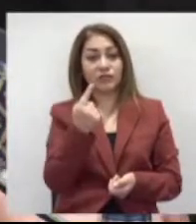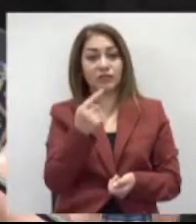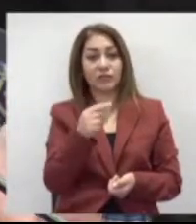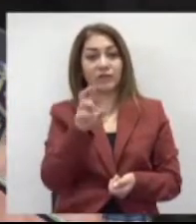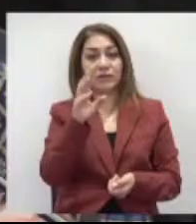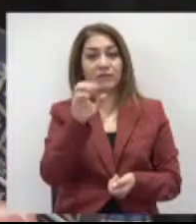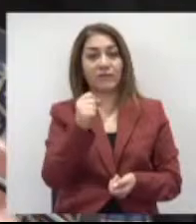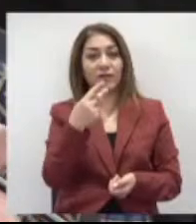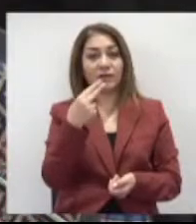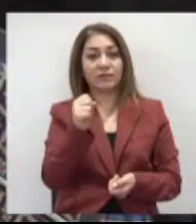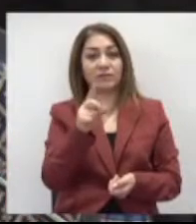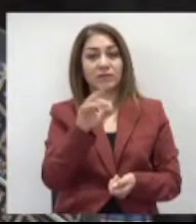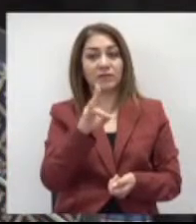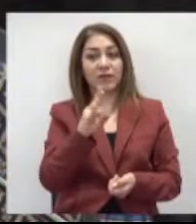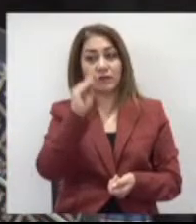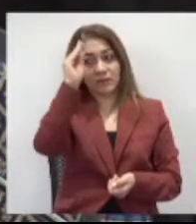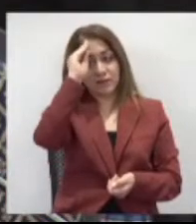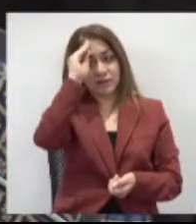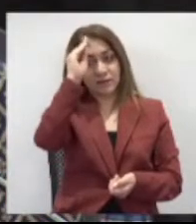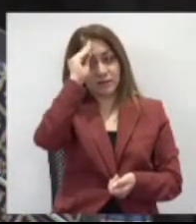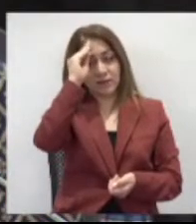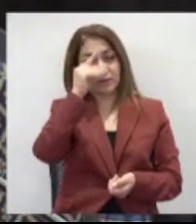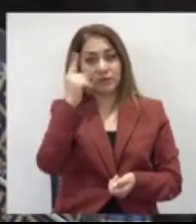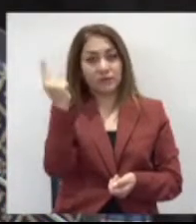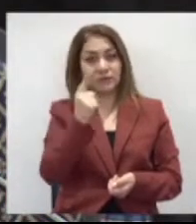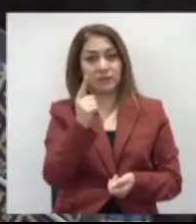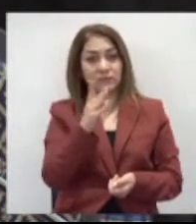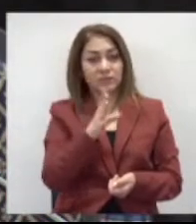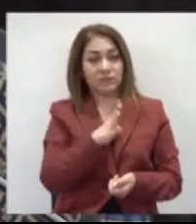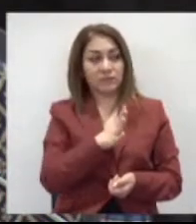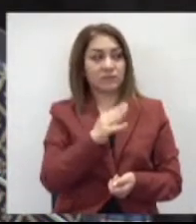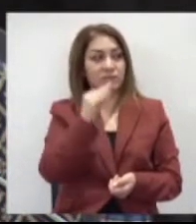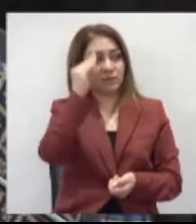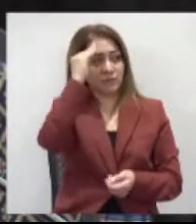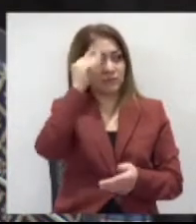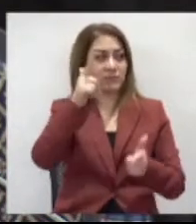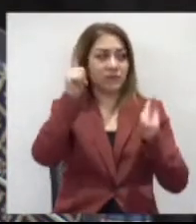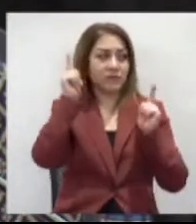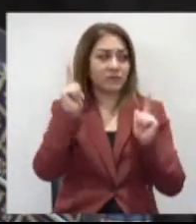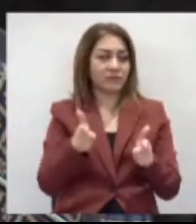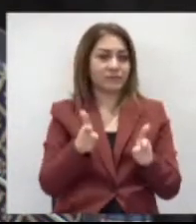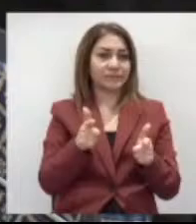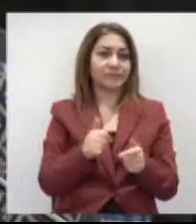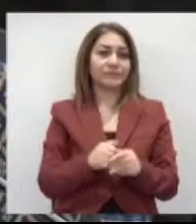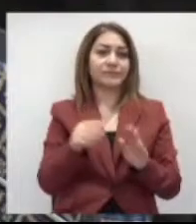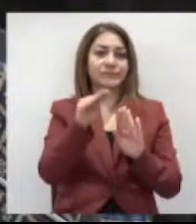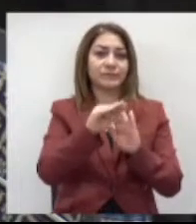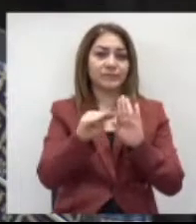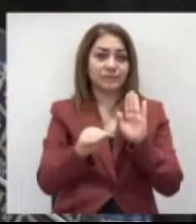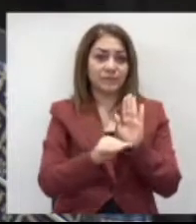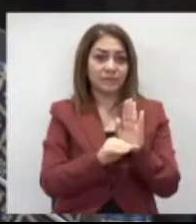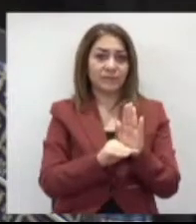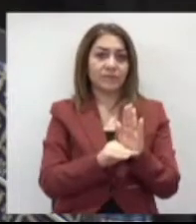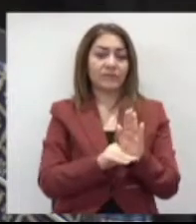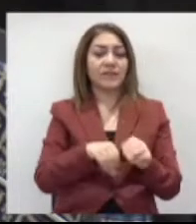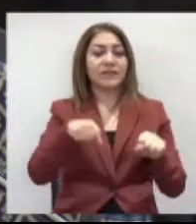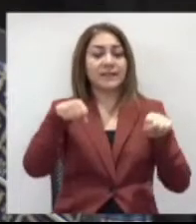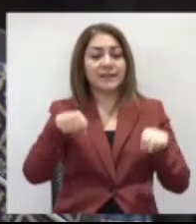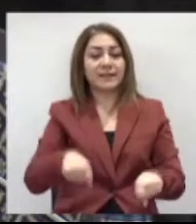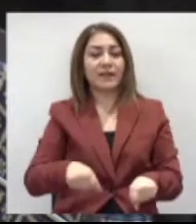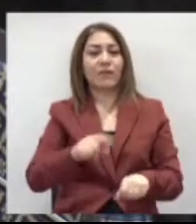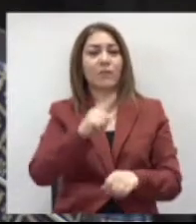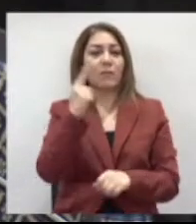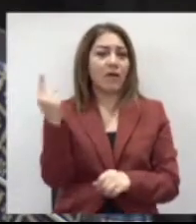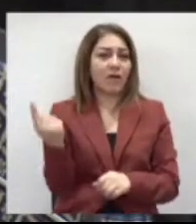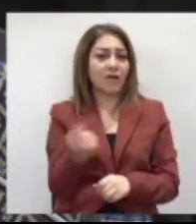պարոն Վարդանյանի ներկայացված դիտարկումներն էին։ Միանշանակ ես համամիտ եմ, որ նորմերի հիերարխիա, իրավունքի գերակայություն,